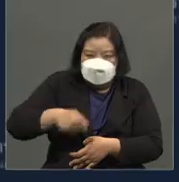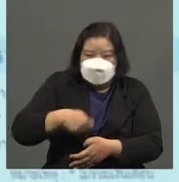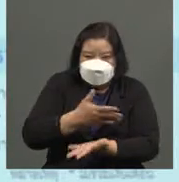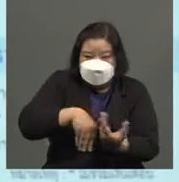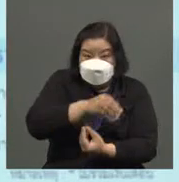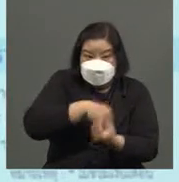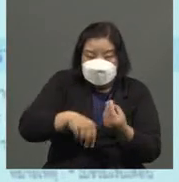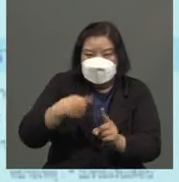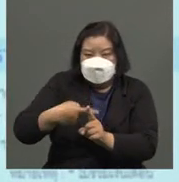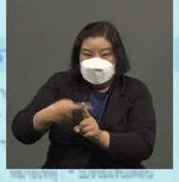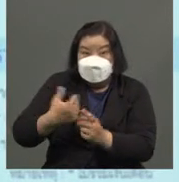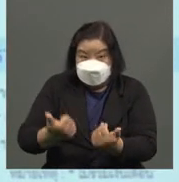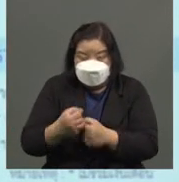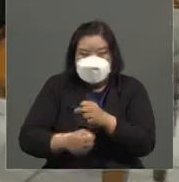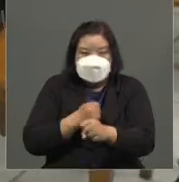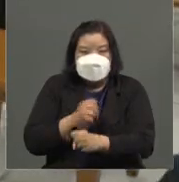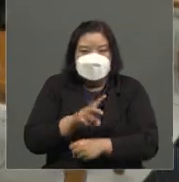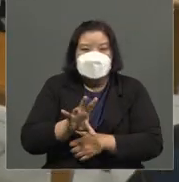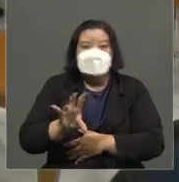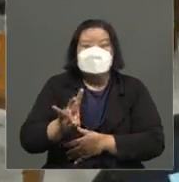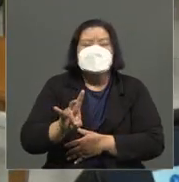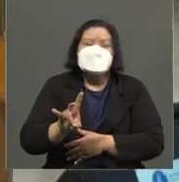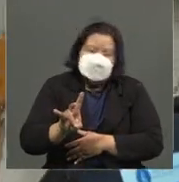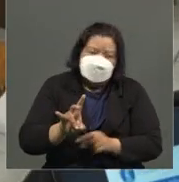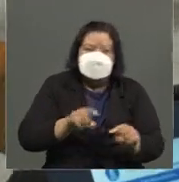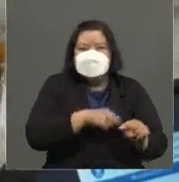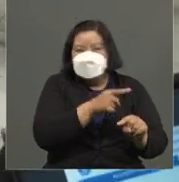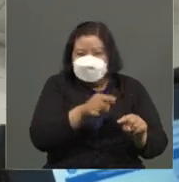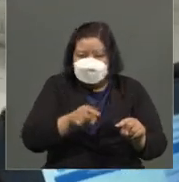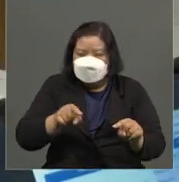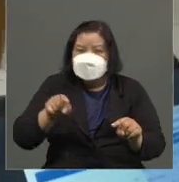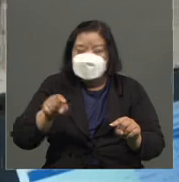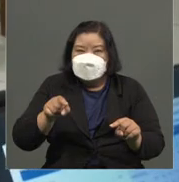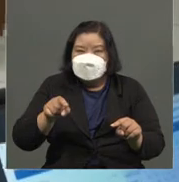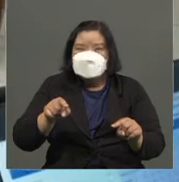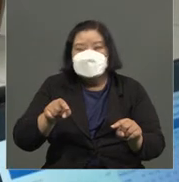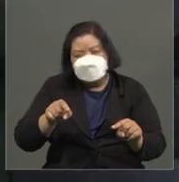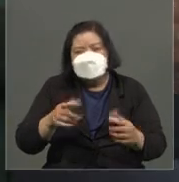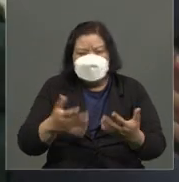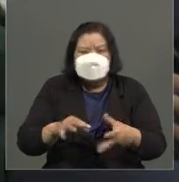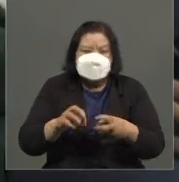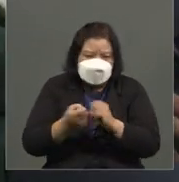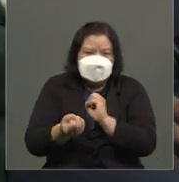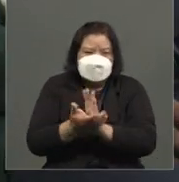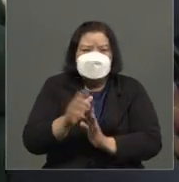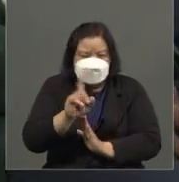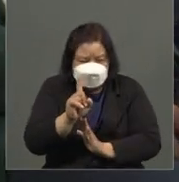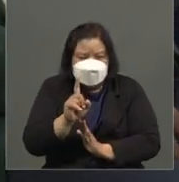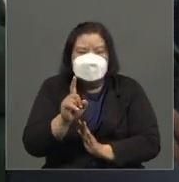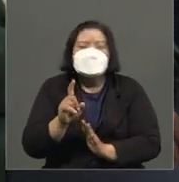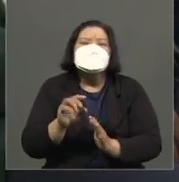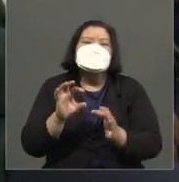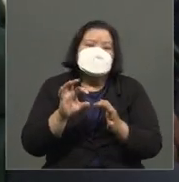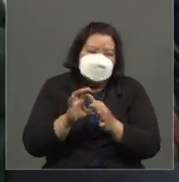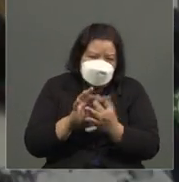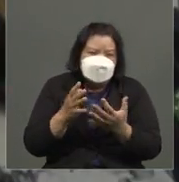3ประจำปีนี้มีแนวโน้มทรงตัวเมื่อเทียบกับไตรมาสก่อนหน้าผลกระทบจากอุทกภัยที่ทำรายทำ